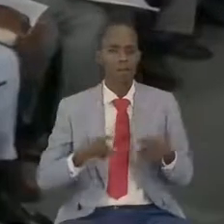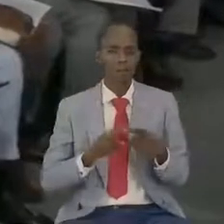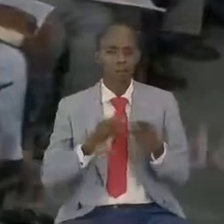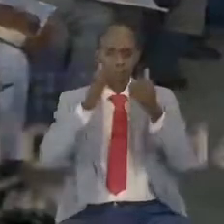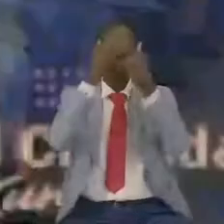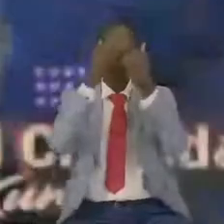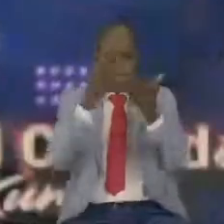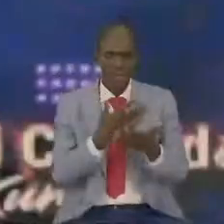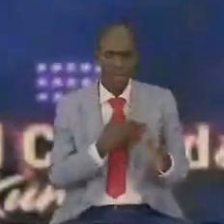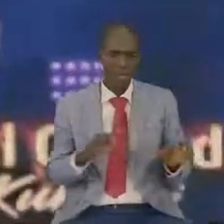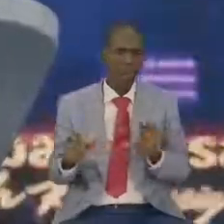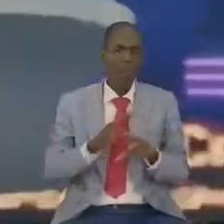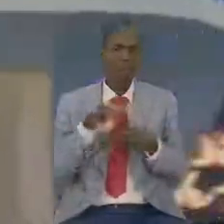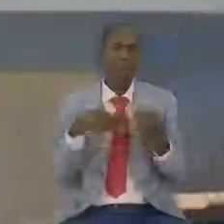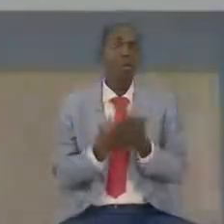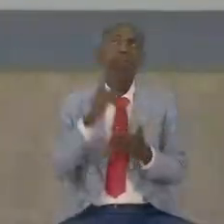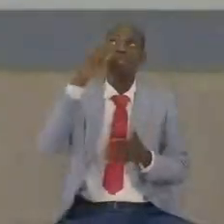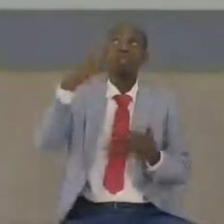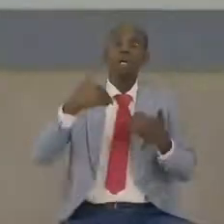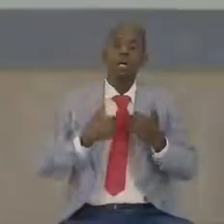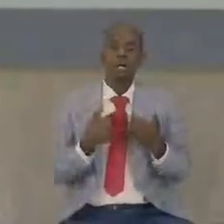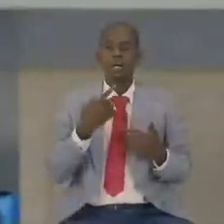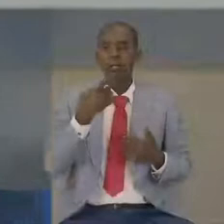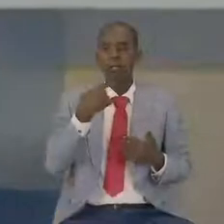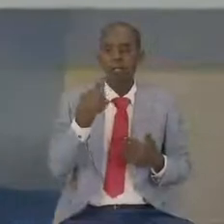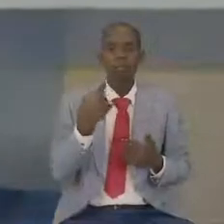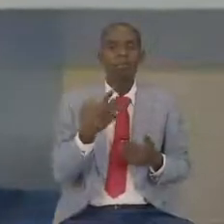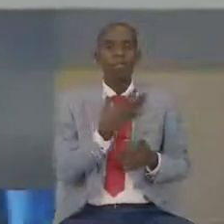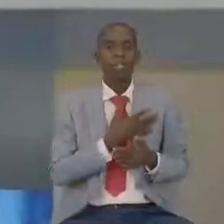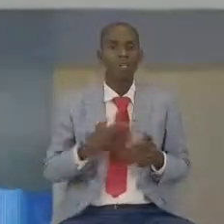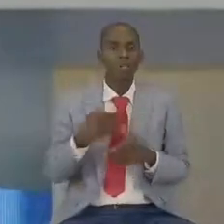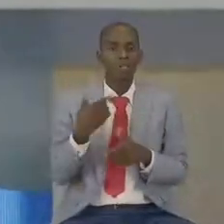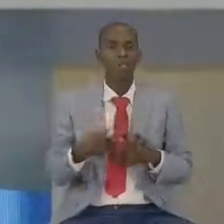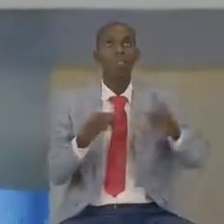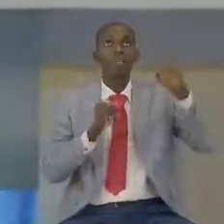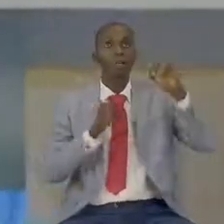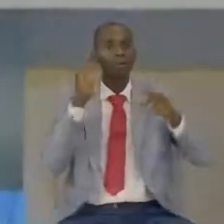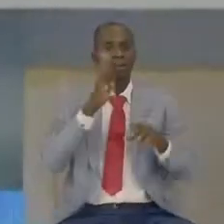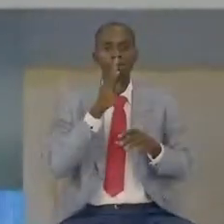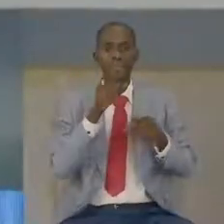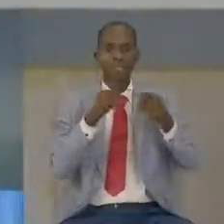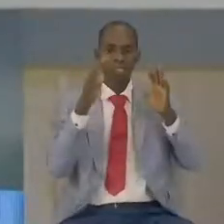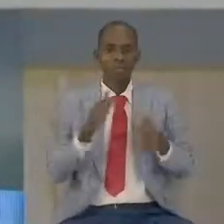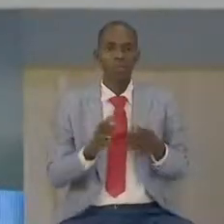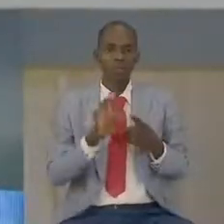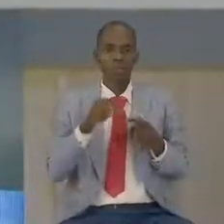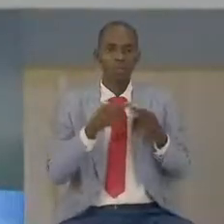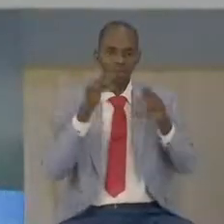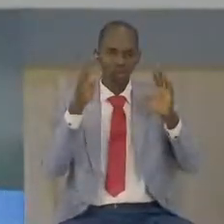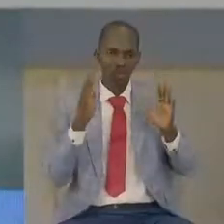et faire tout ce dont il a parlé. Je serai l'ennemi de tes ennemis et l'adversaire de